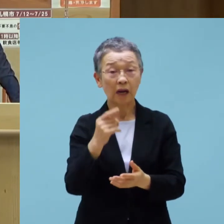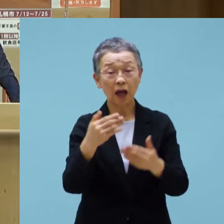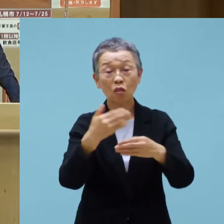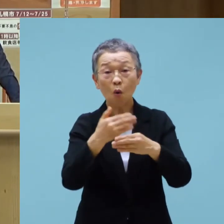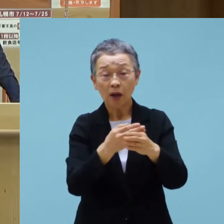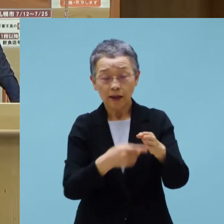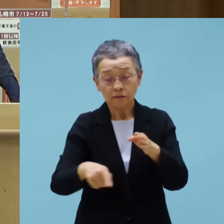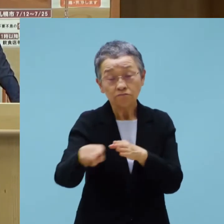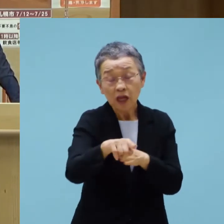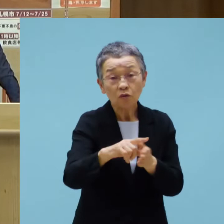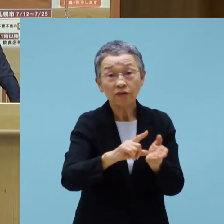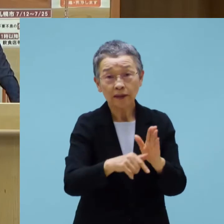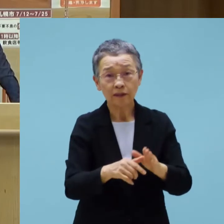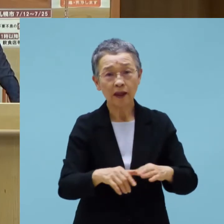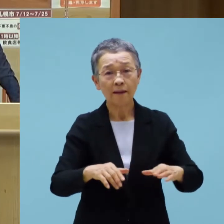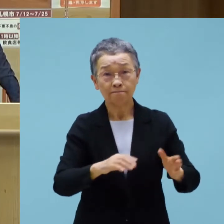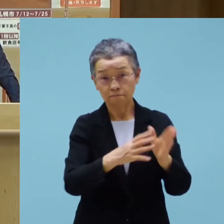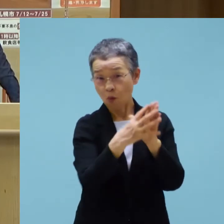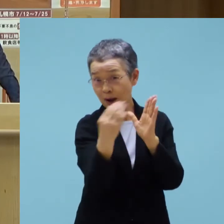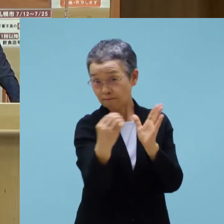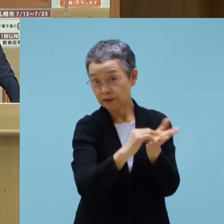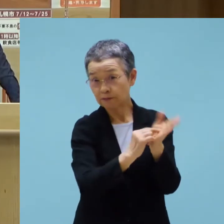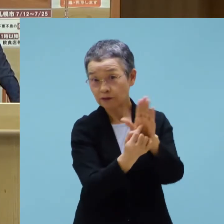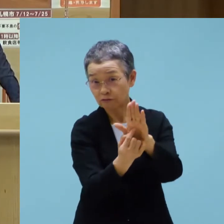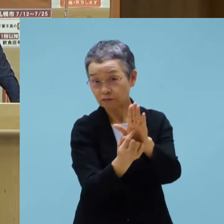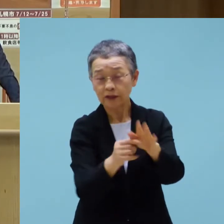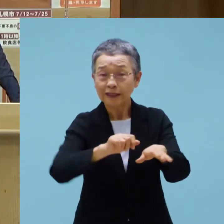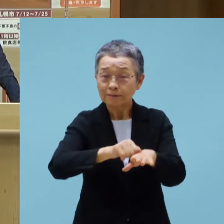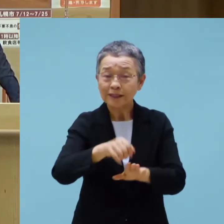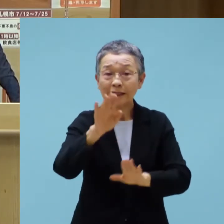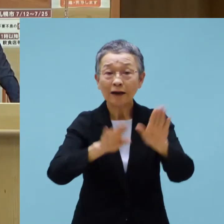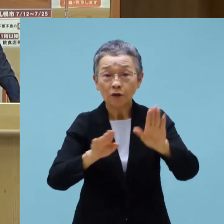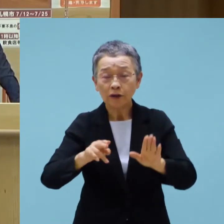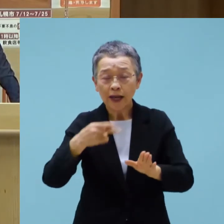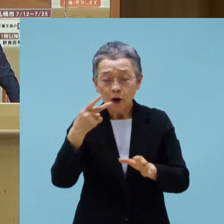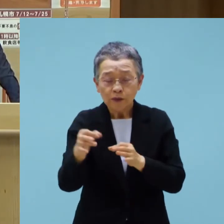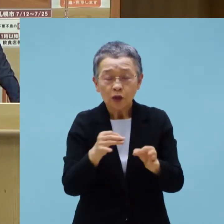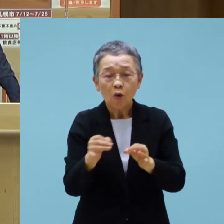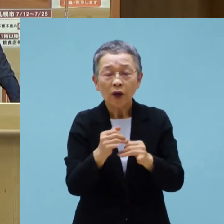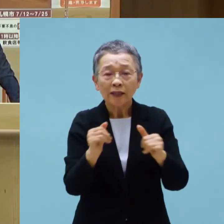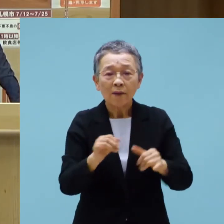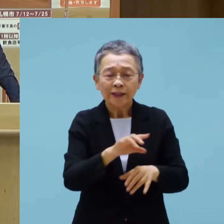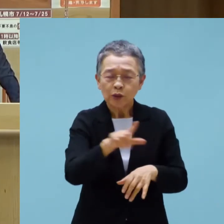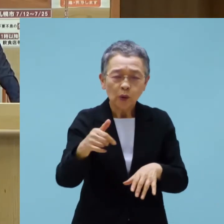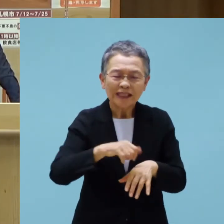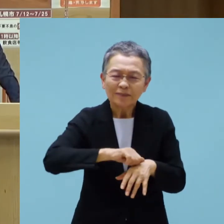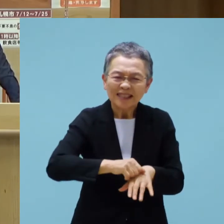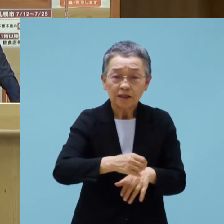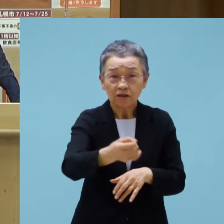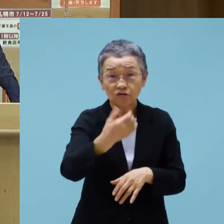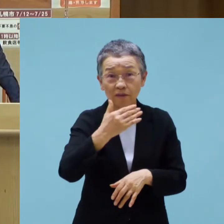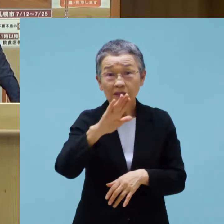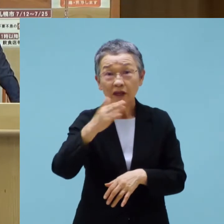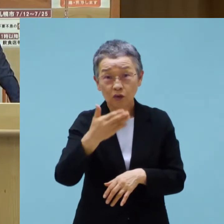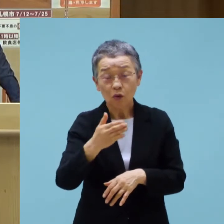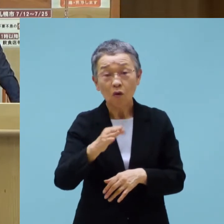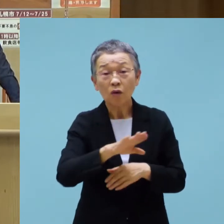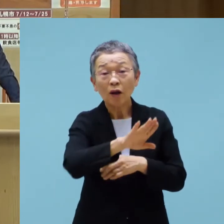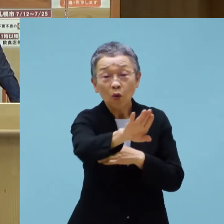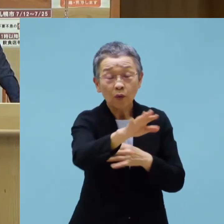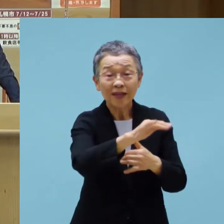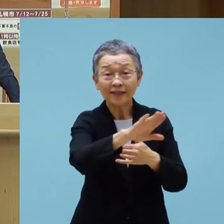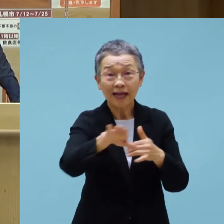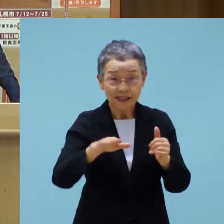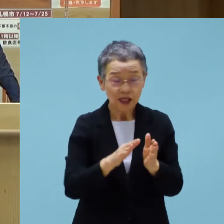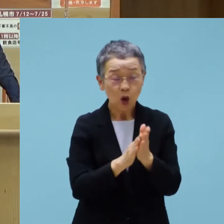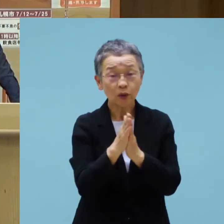ことが厳しい環境で飲食店の方厳しいとおっしゃってましたが、そういう方々に協力お願いを求